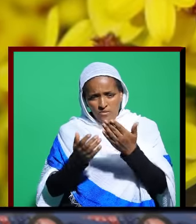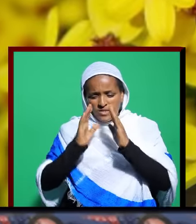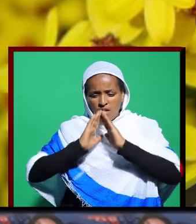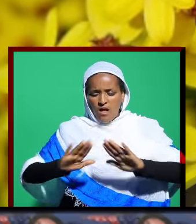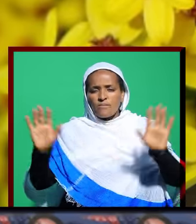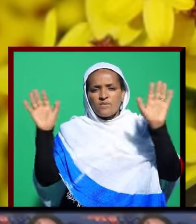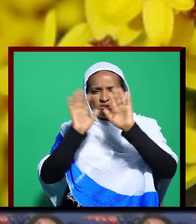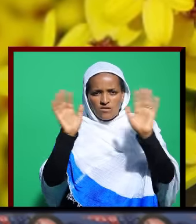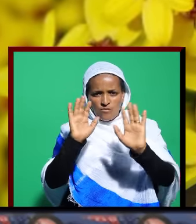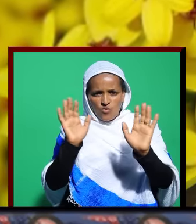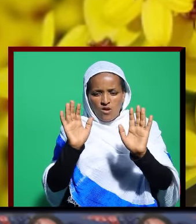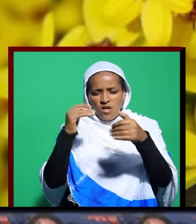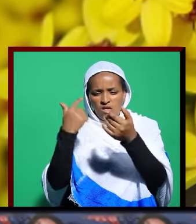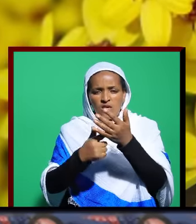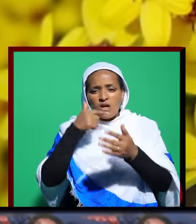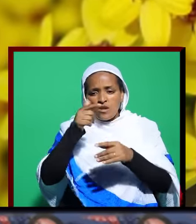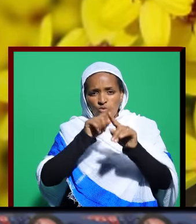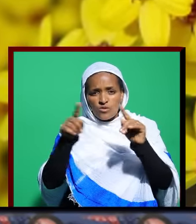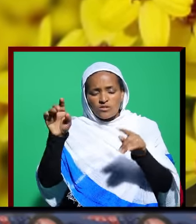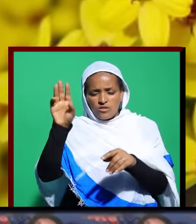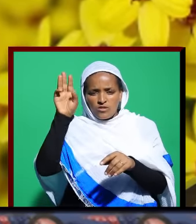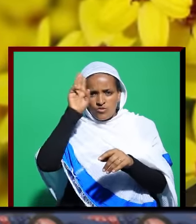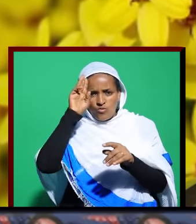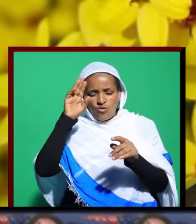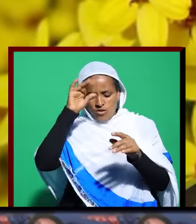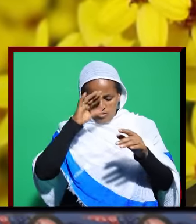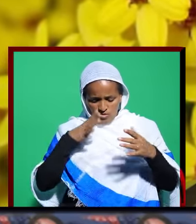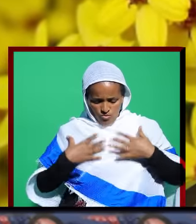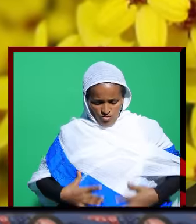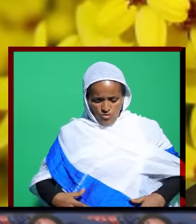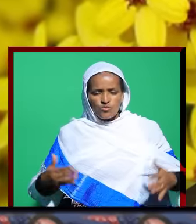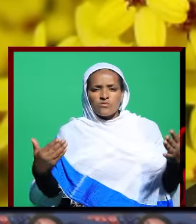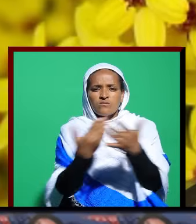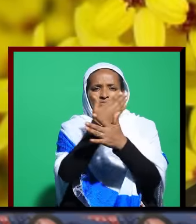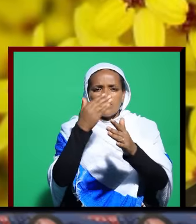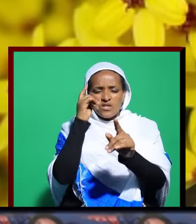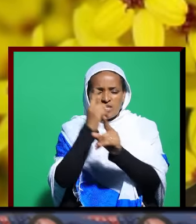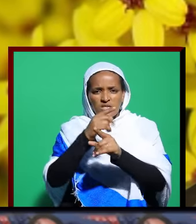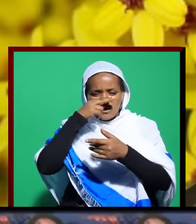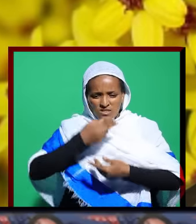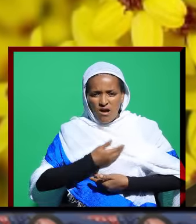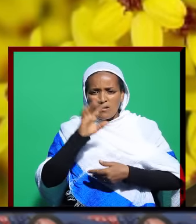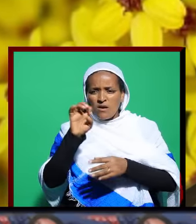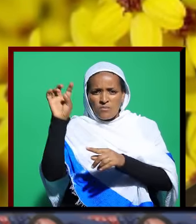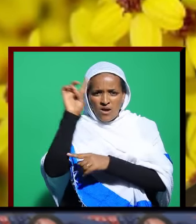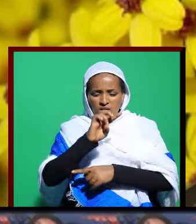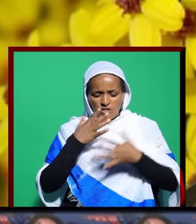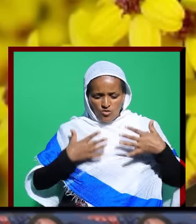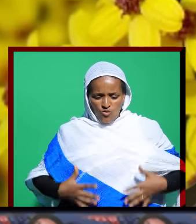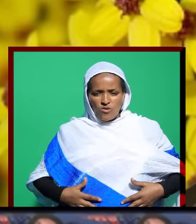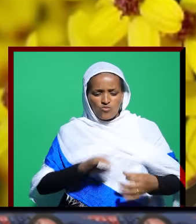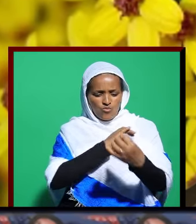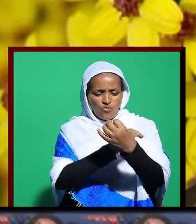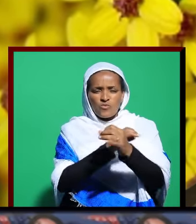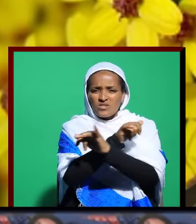ባሪያህን በሰላም ታሰናብተዋለህ። ይሄን ያለው ግን የሚገርመው የስምዖን ሰውነቱ ታድሶለት ነው። ልክ እንደ ሕፃን እንደ 40 ቀን ሕፃን ሆኖ